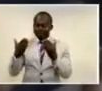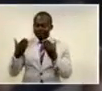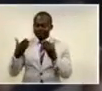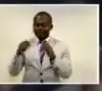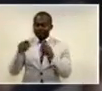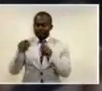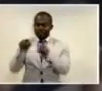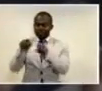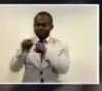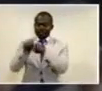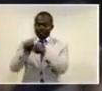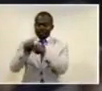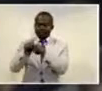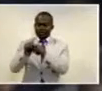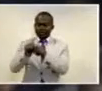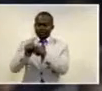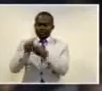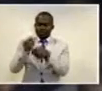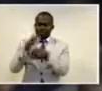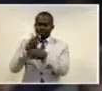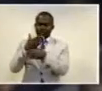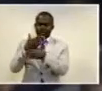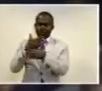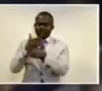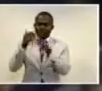nk'uko minisitiri yabivuze,